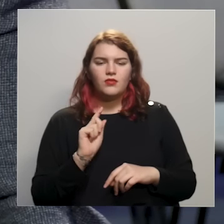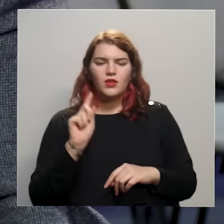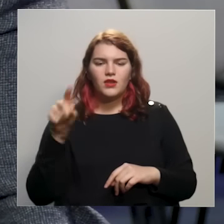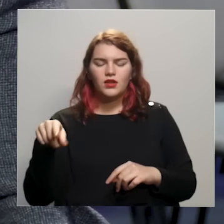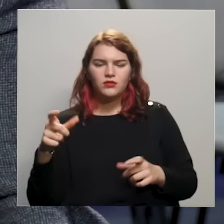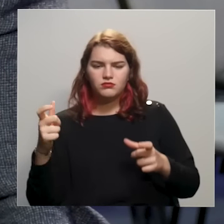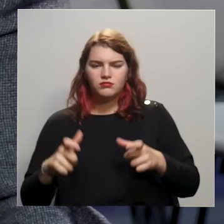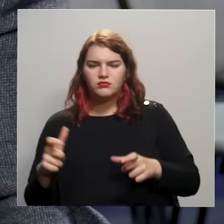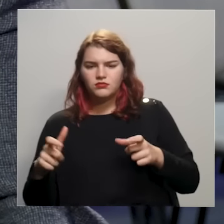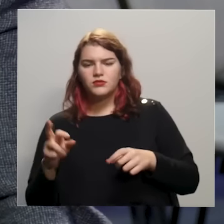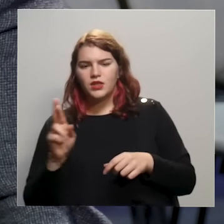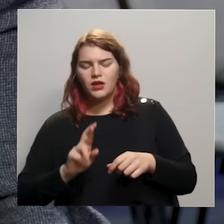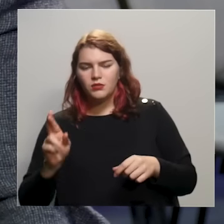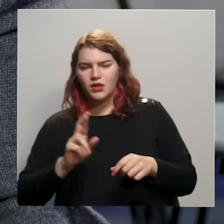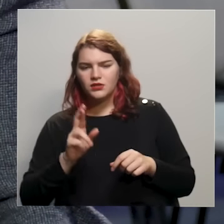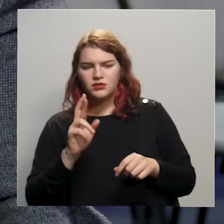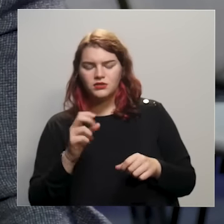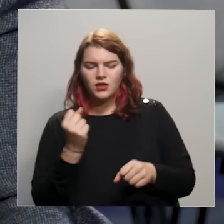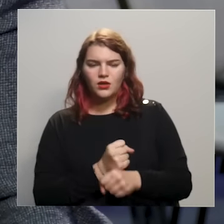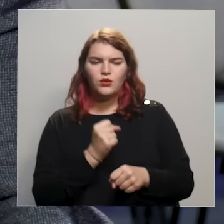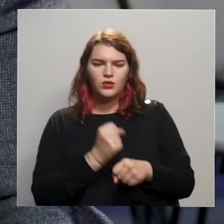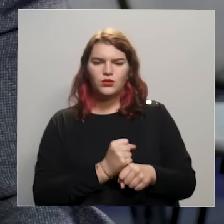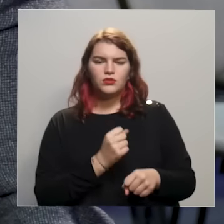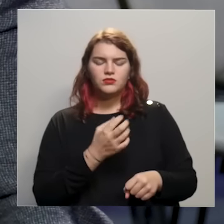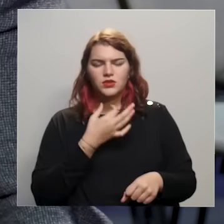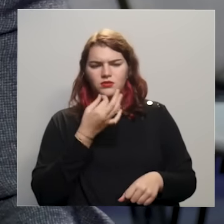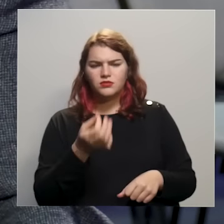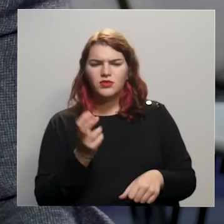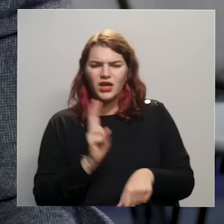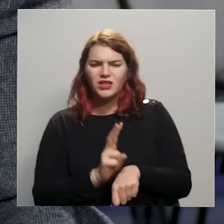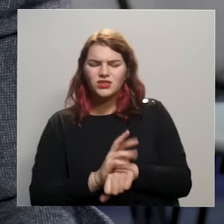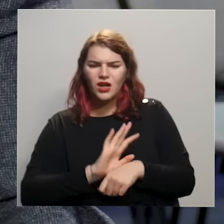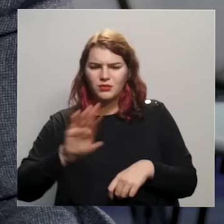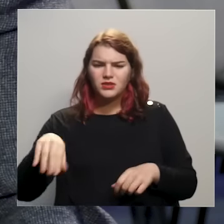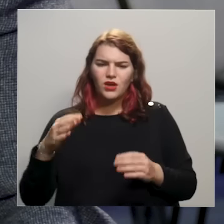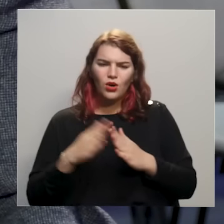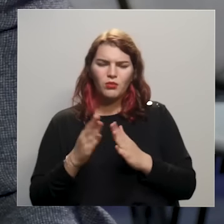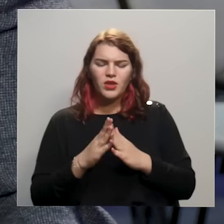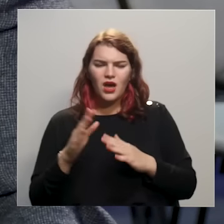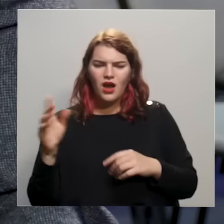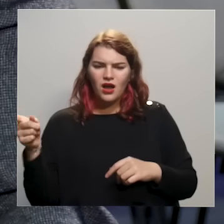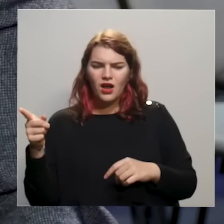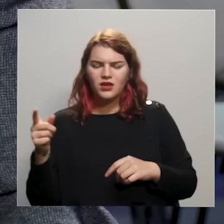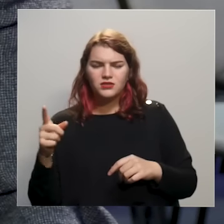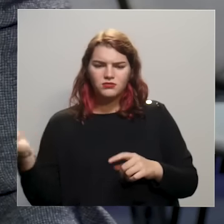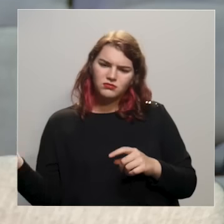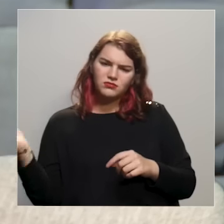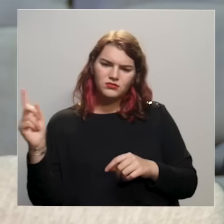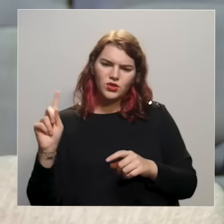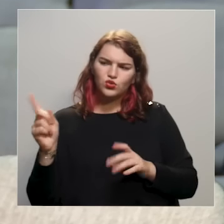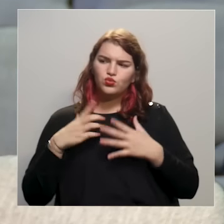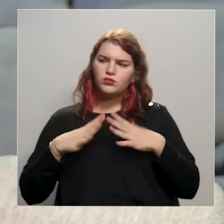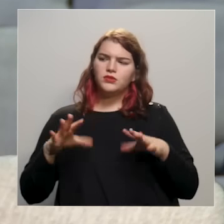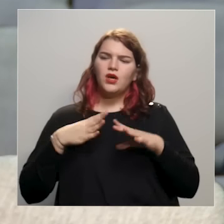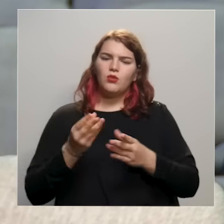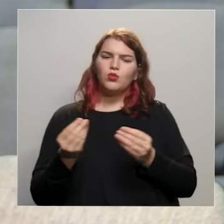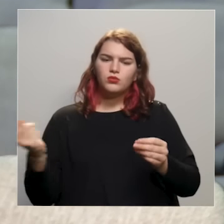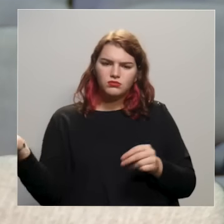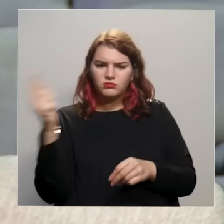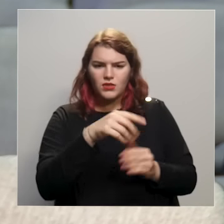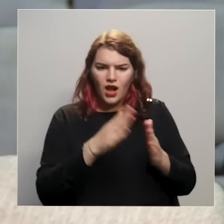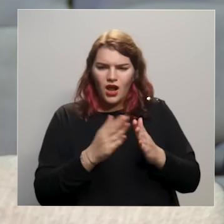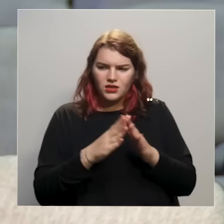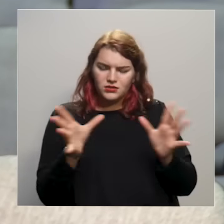pe la repetiții, s-a dus la lucru și a zis, vezi că am lăsat copiii acasă și să nu stai prea mult, să mergi acasă, pentru că, no,